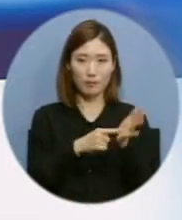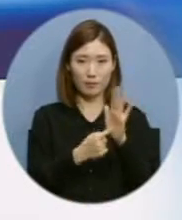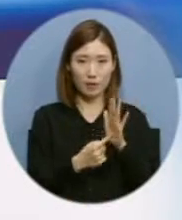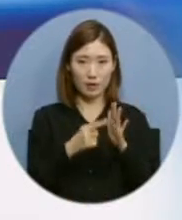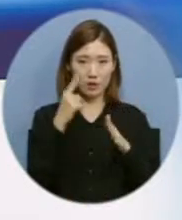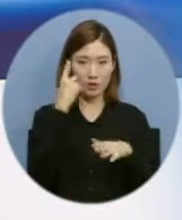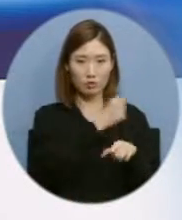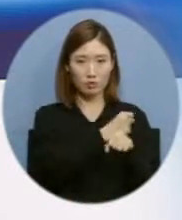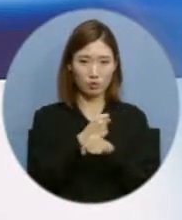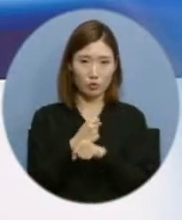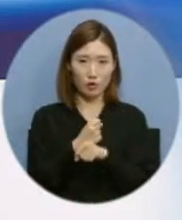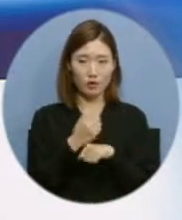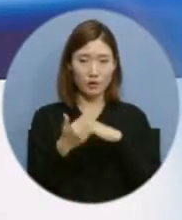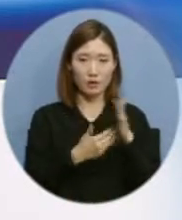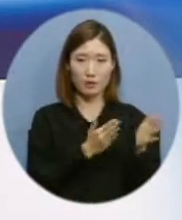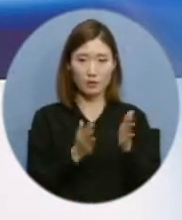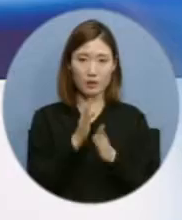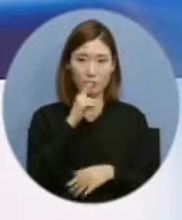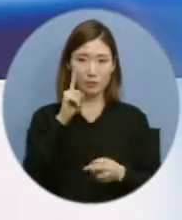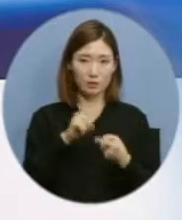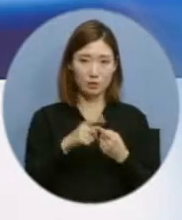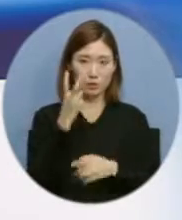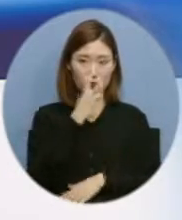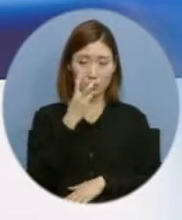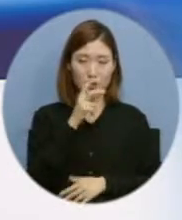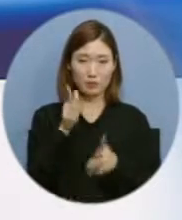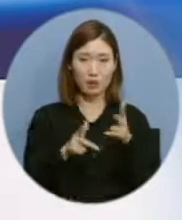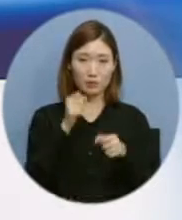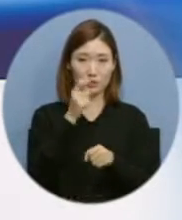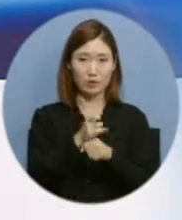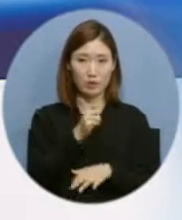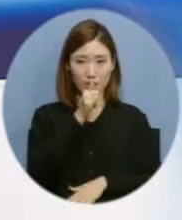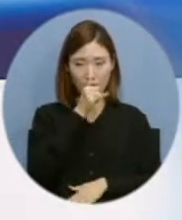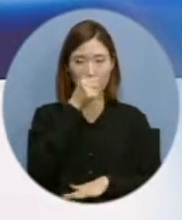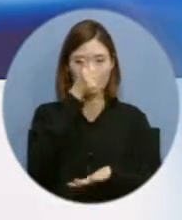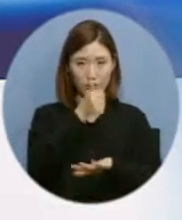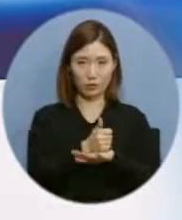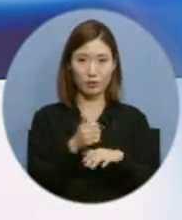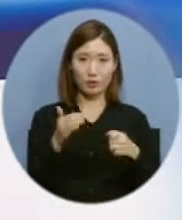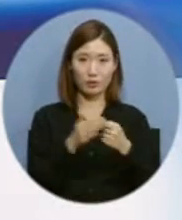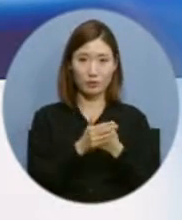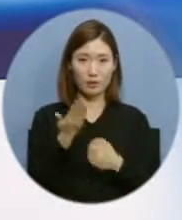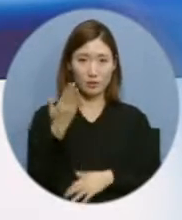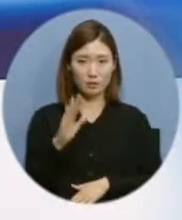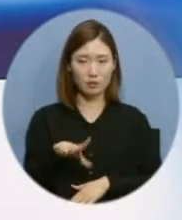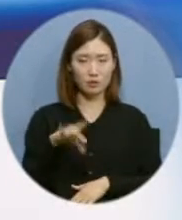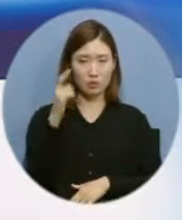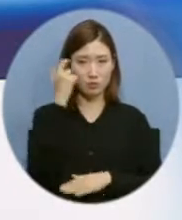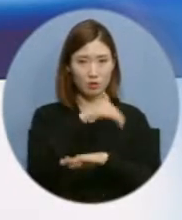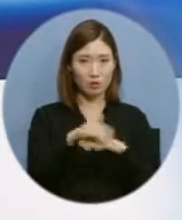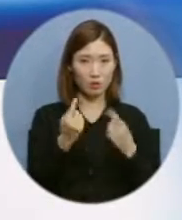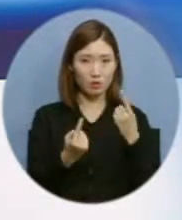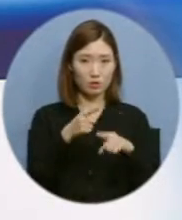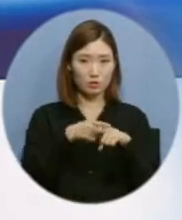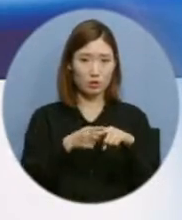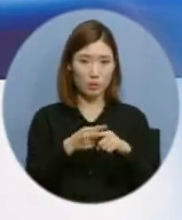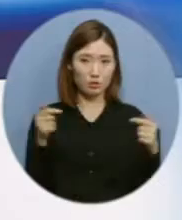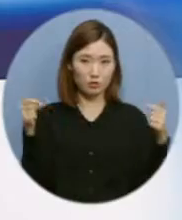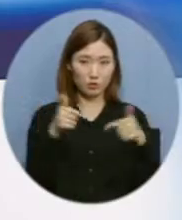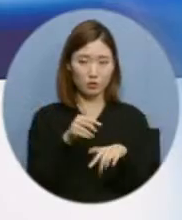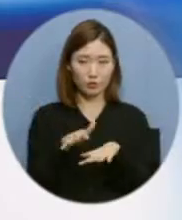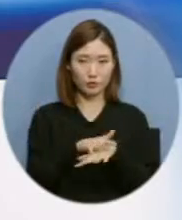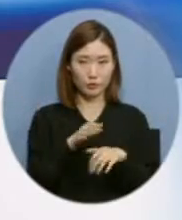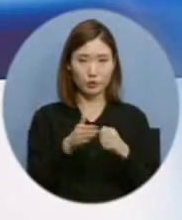시행한 예비타당성 조사에서 사업성이 있는 것으로 결론났기 때문인데요. 하지만 애초 계획보다 절반 가까이 줄어든